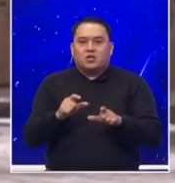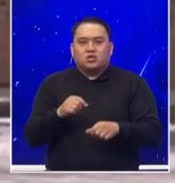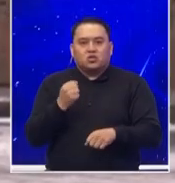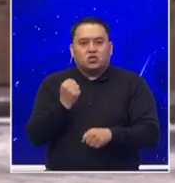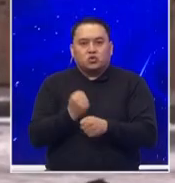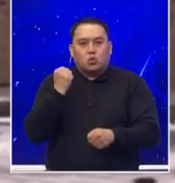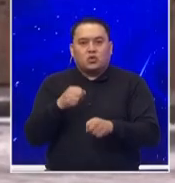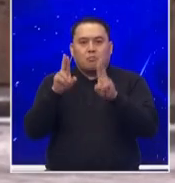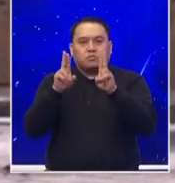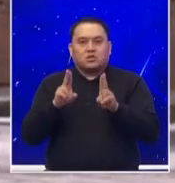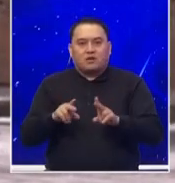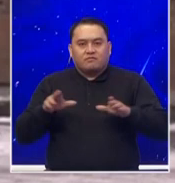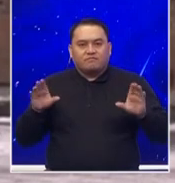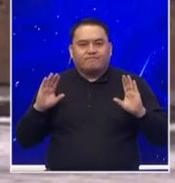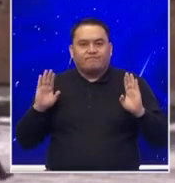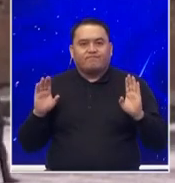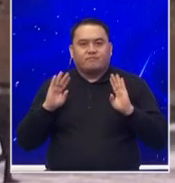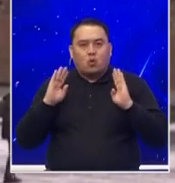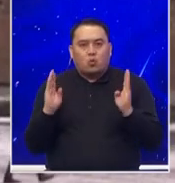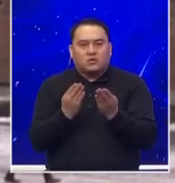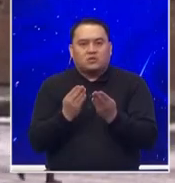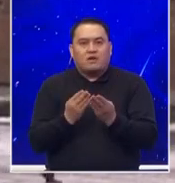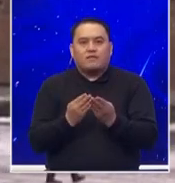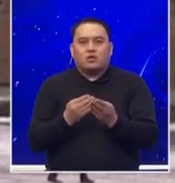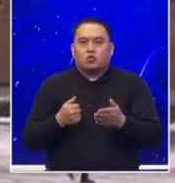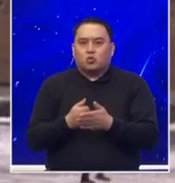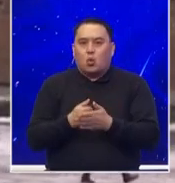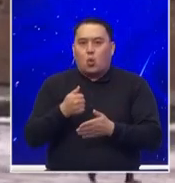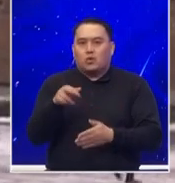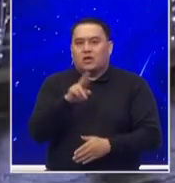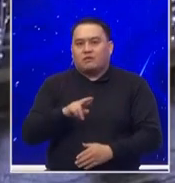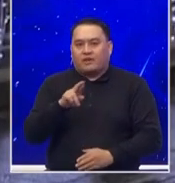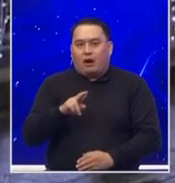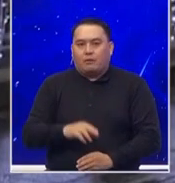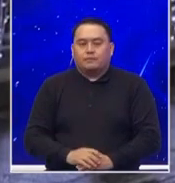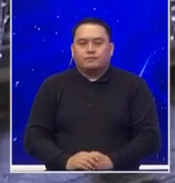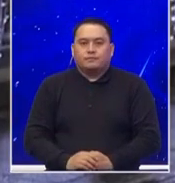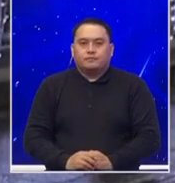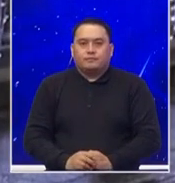Жесткие правила изоляции будут действовать как минимум до конца января.